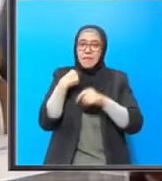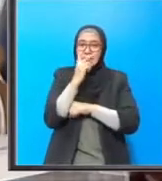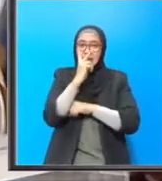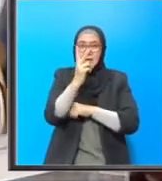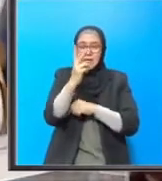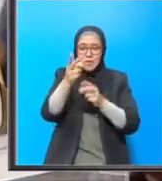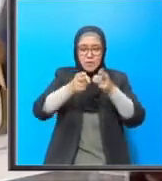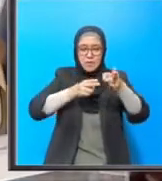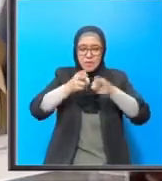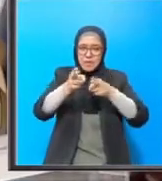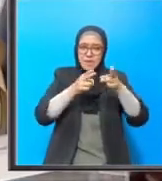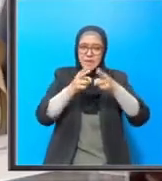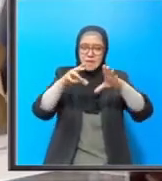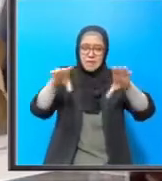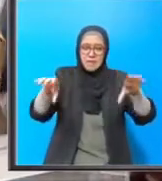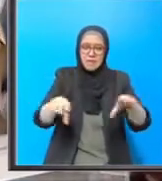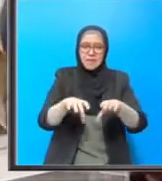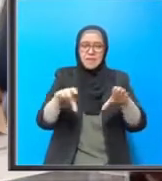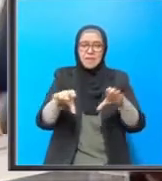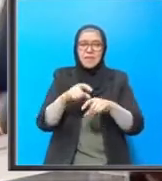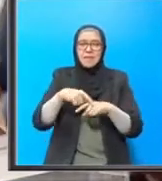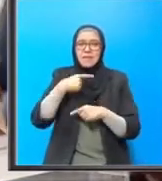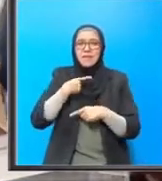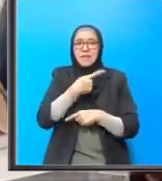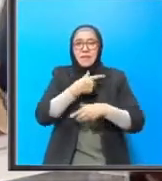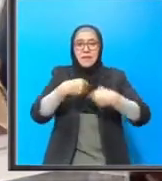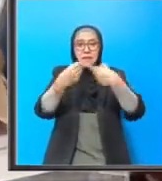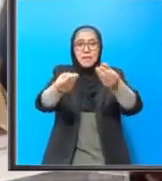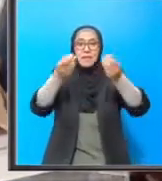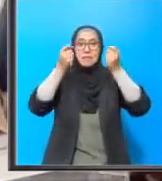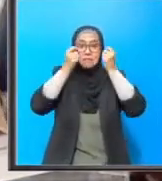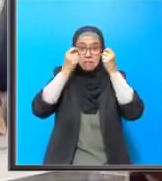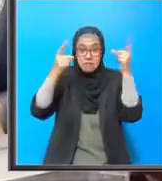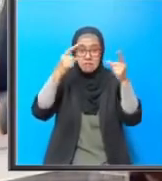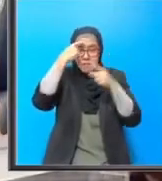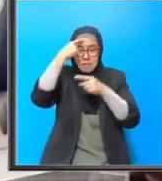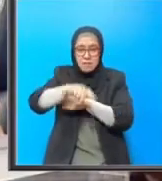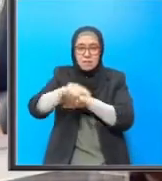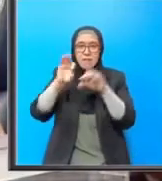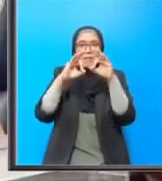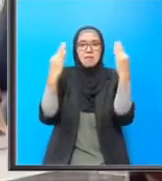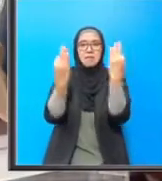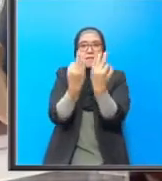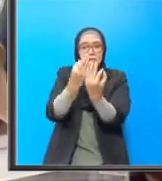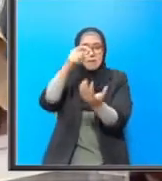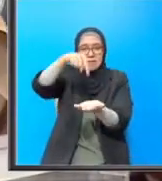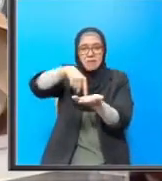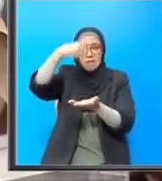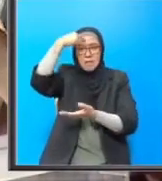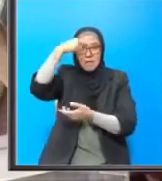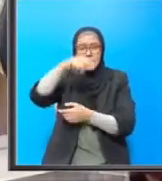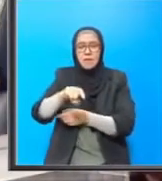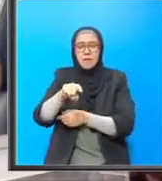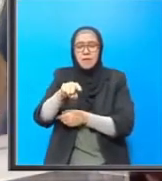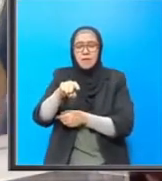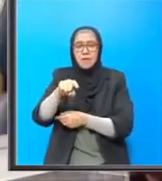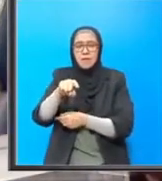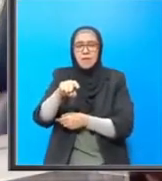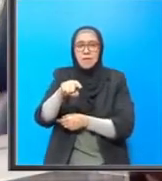usai yang kita buat ialah ketemu memberi kesedaran terutama kepada keluarga ini untuk mereka